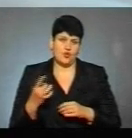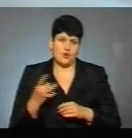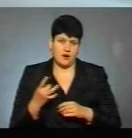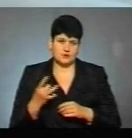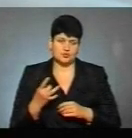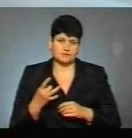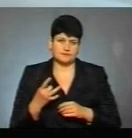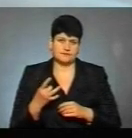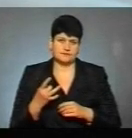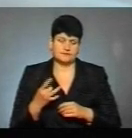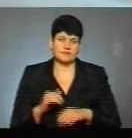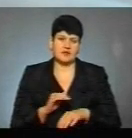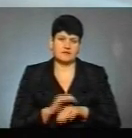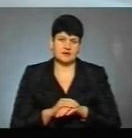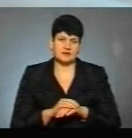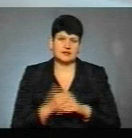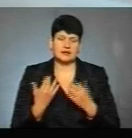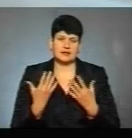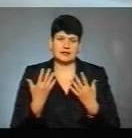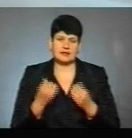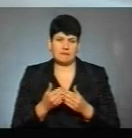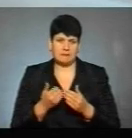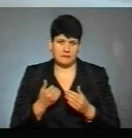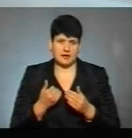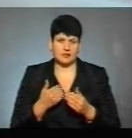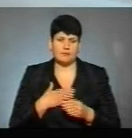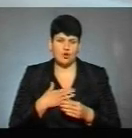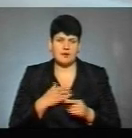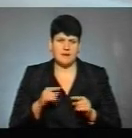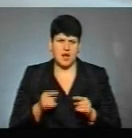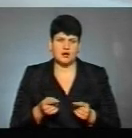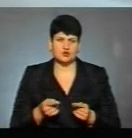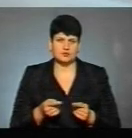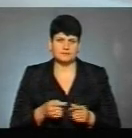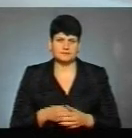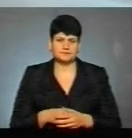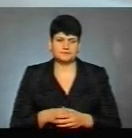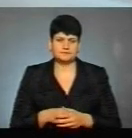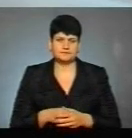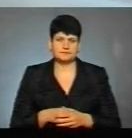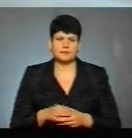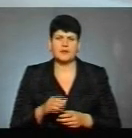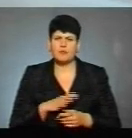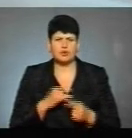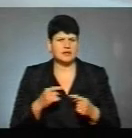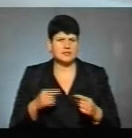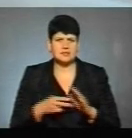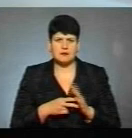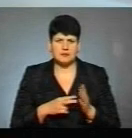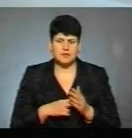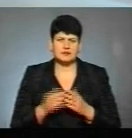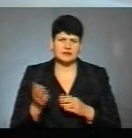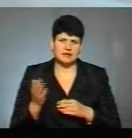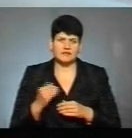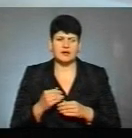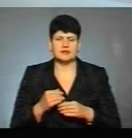так, фактично кілька днів перед тим, перед моїм арештом, то були різні плани, давай